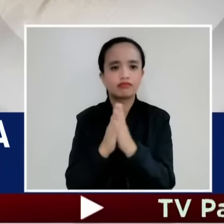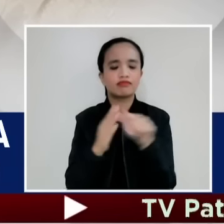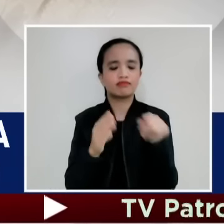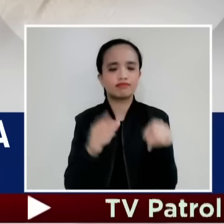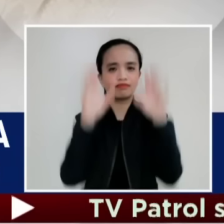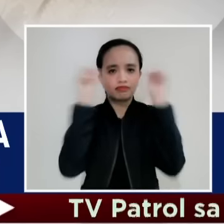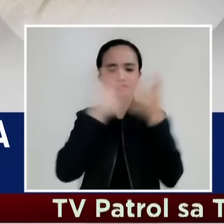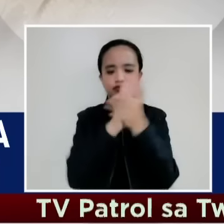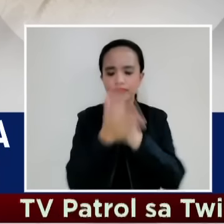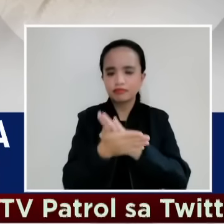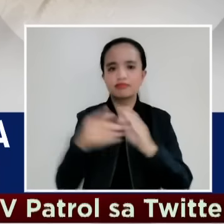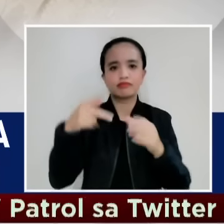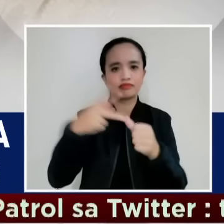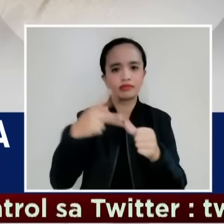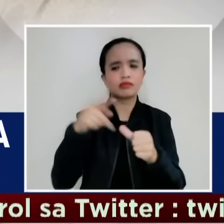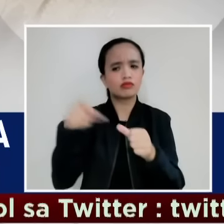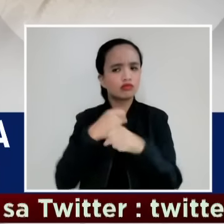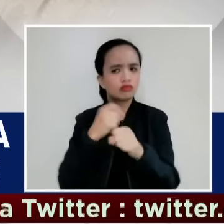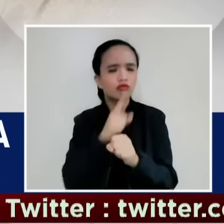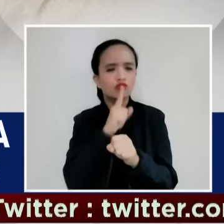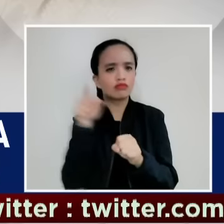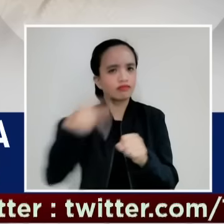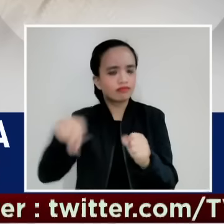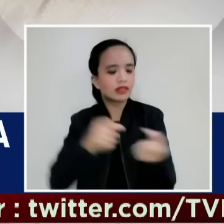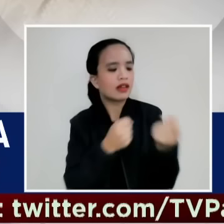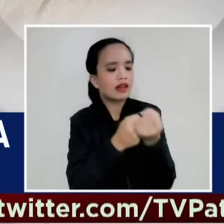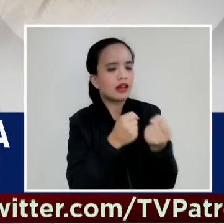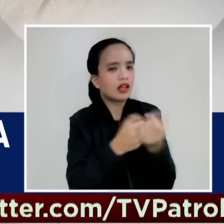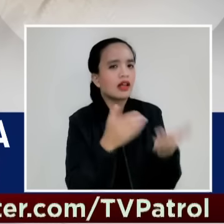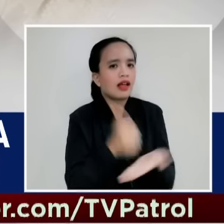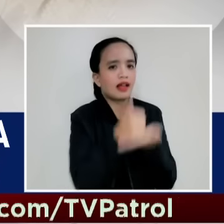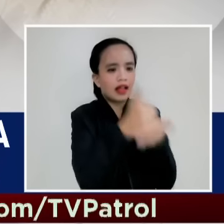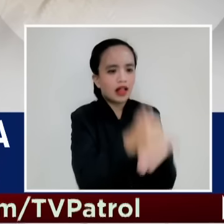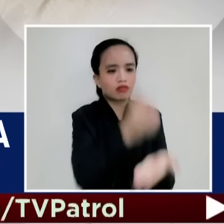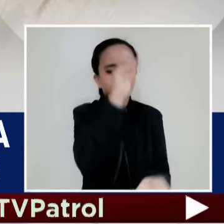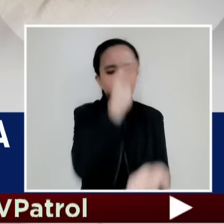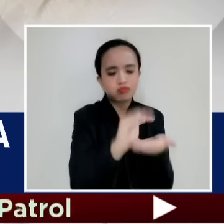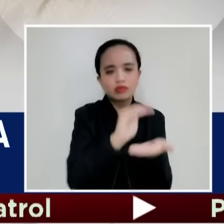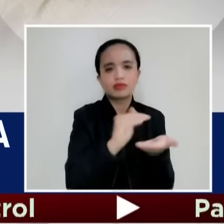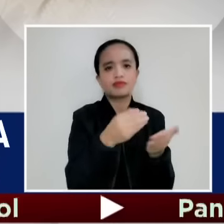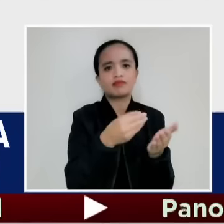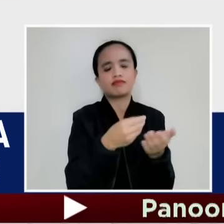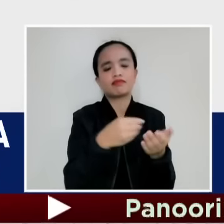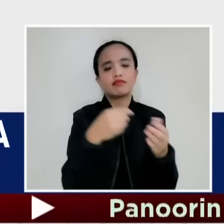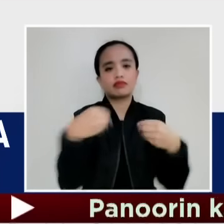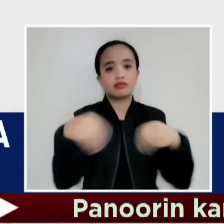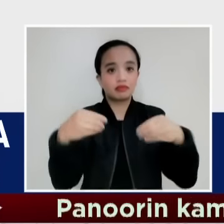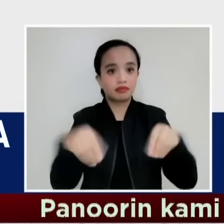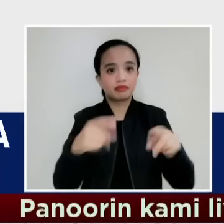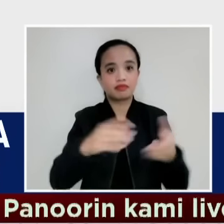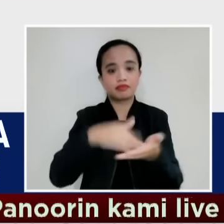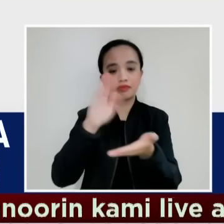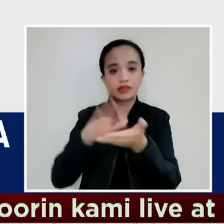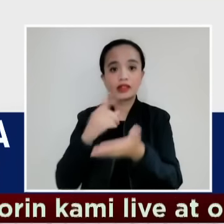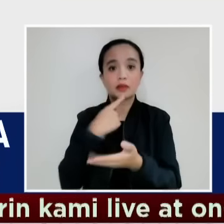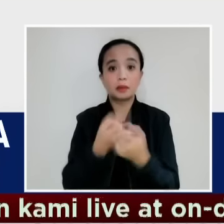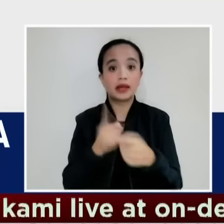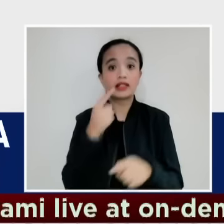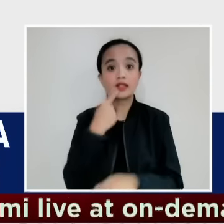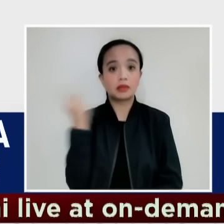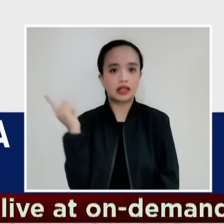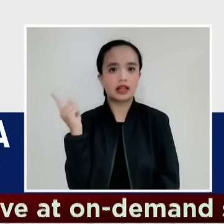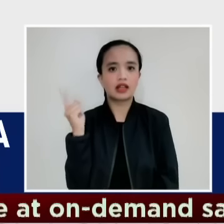Tiniyak niya ring tutulong sila sa pagtugon sa mataas na presyo ng bilihin o inflation. Tingin naman ni Deputy Speaker Ralph Recto, hindi magiging popular ang